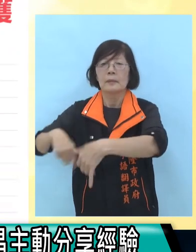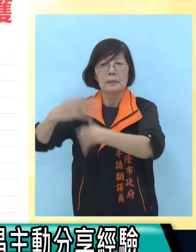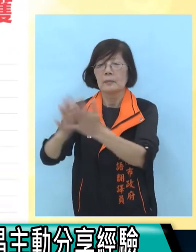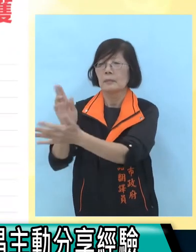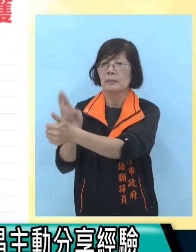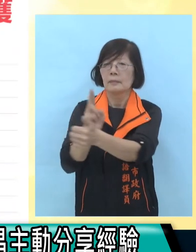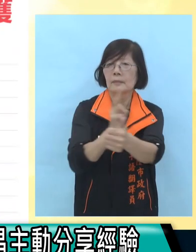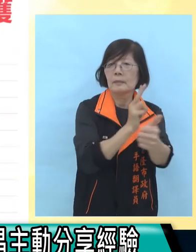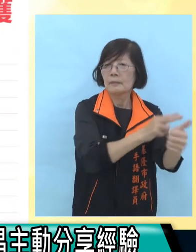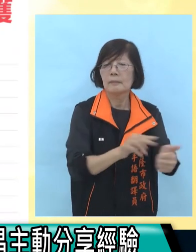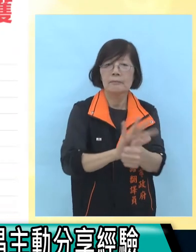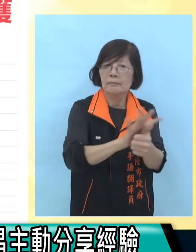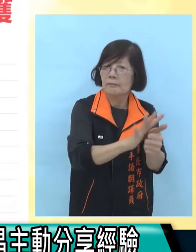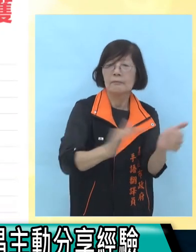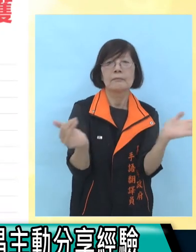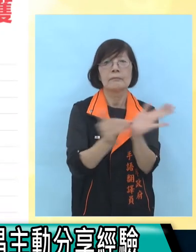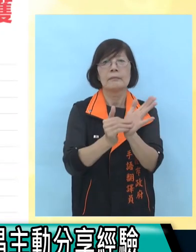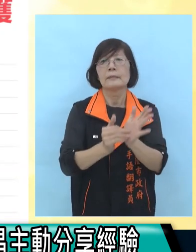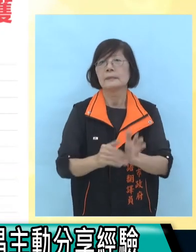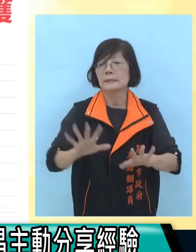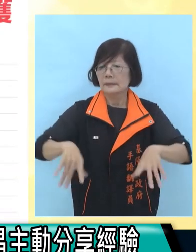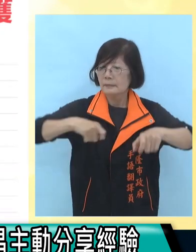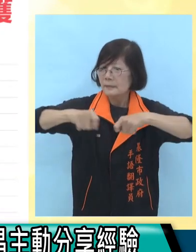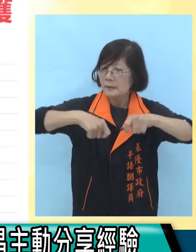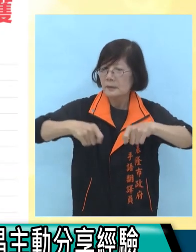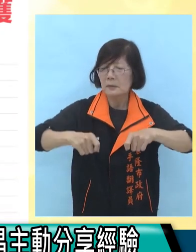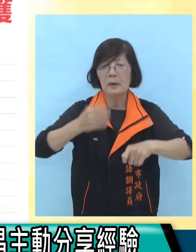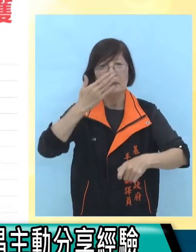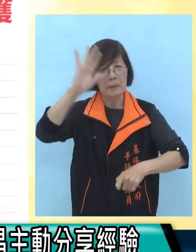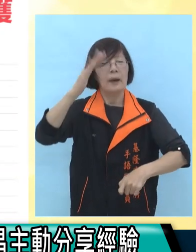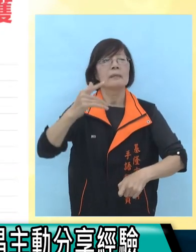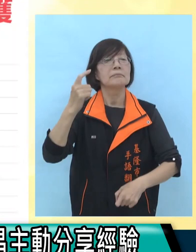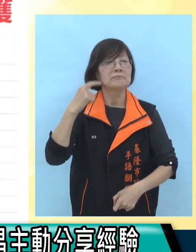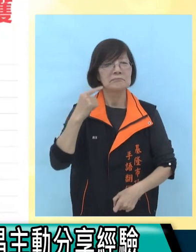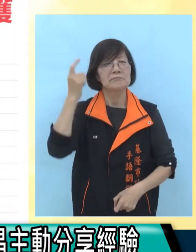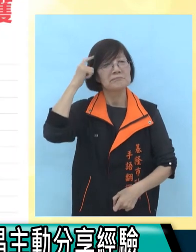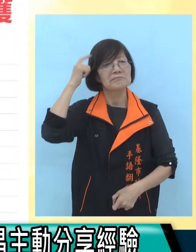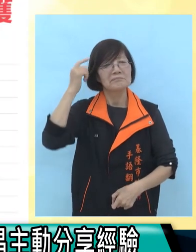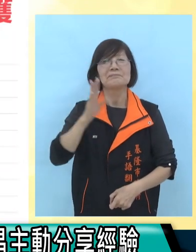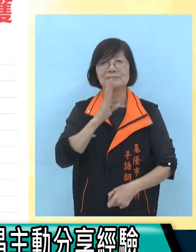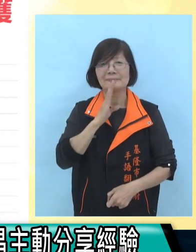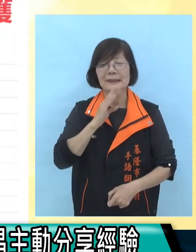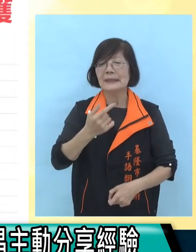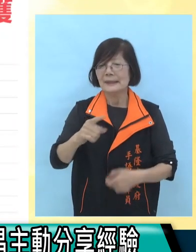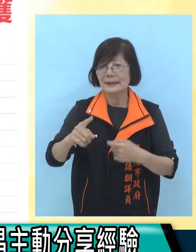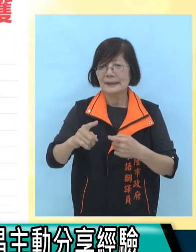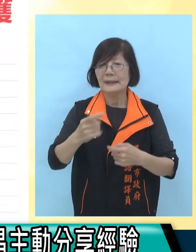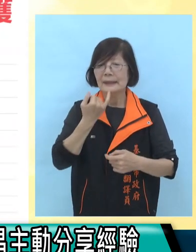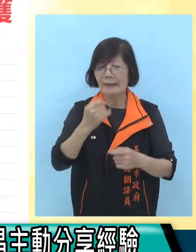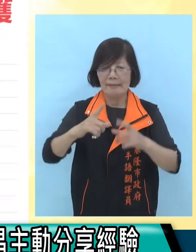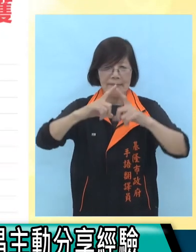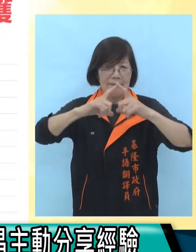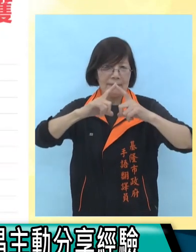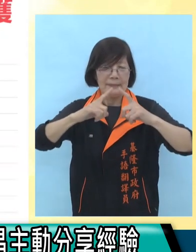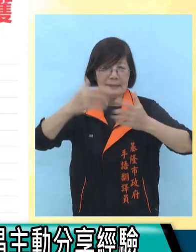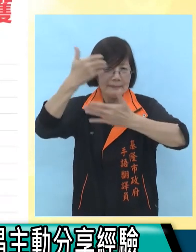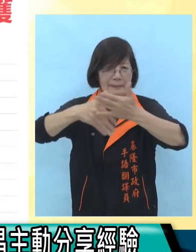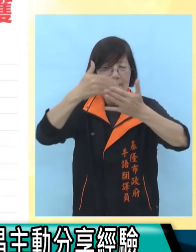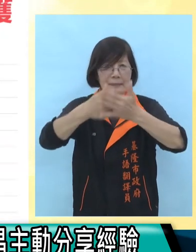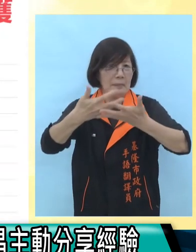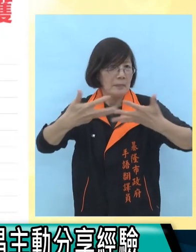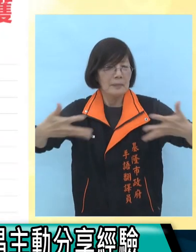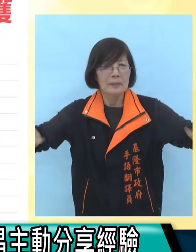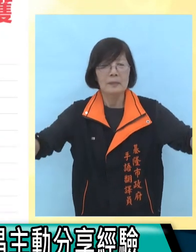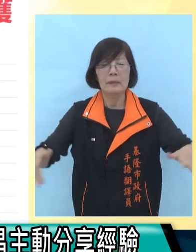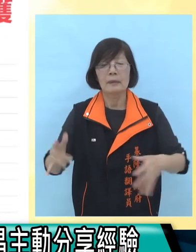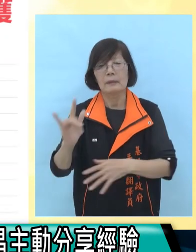所以这个计划看起来是蛮成功的，那的确可以大幅减少确诊者等待的一个